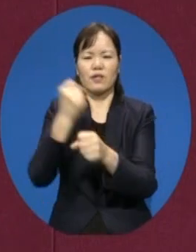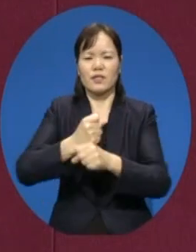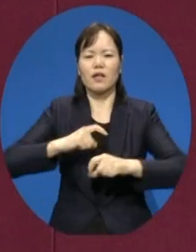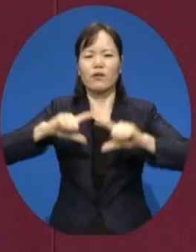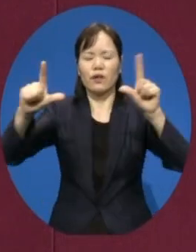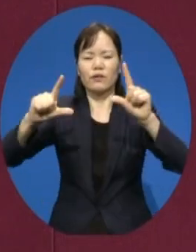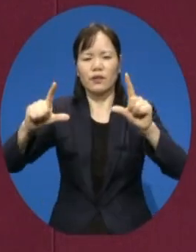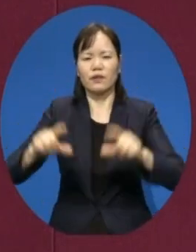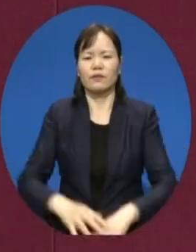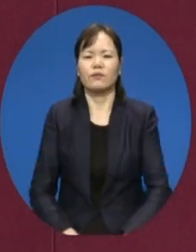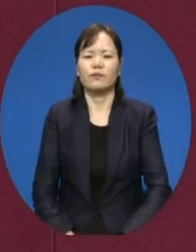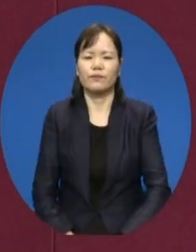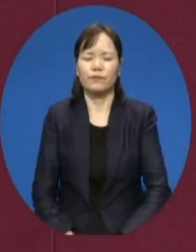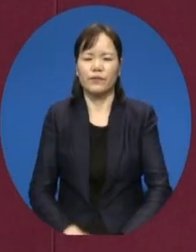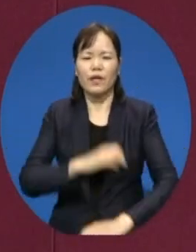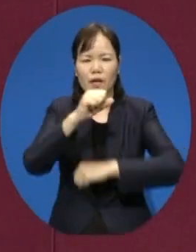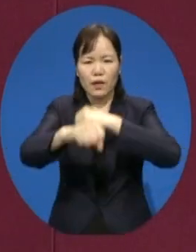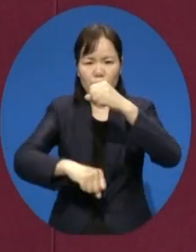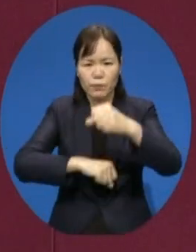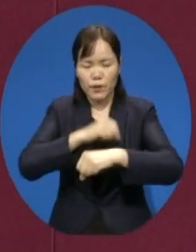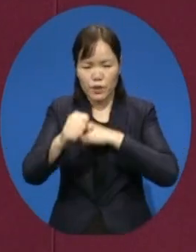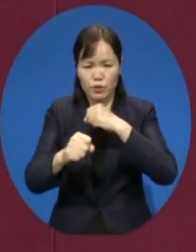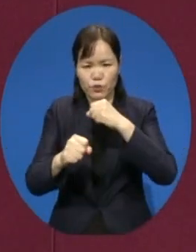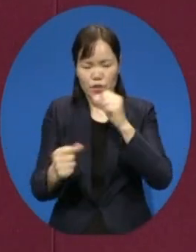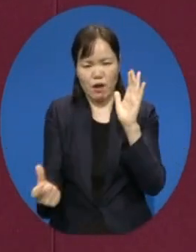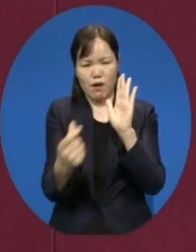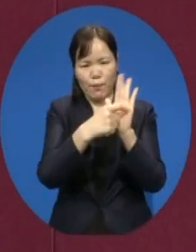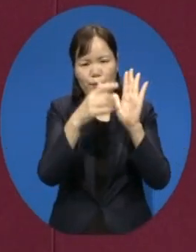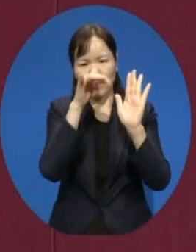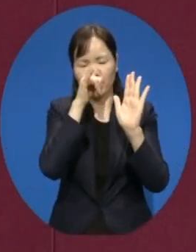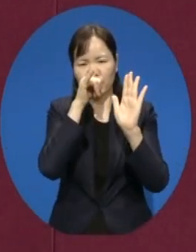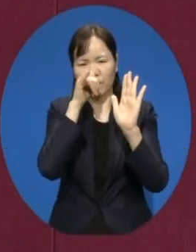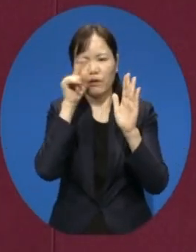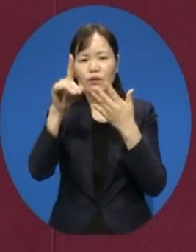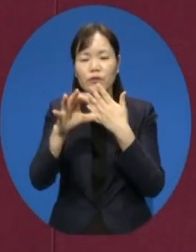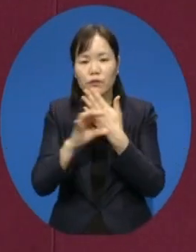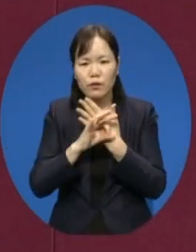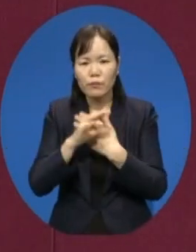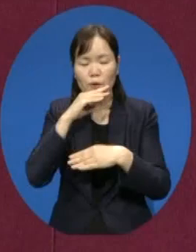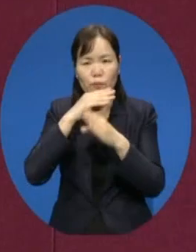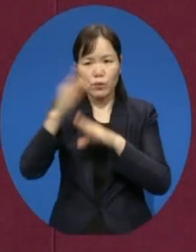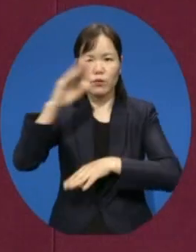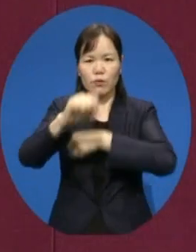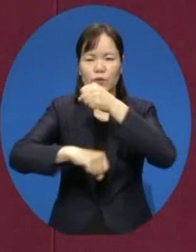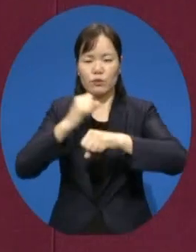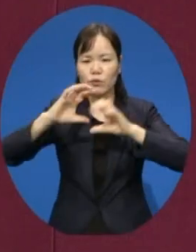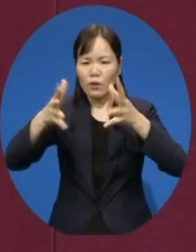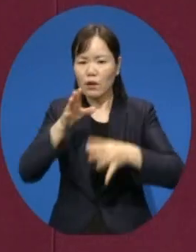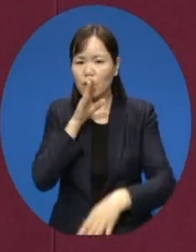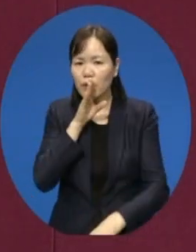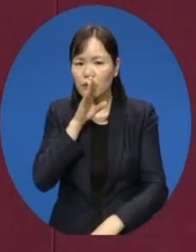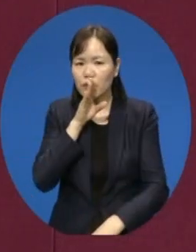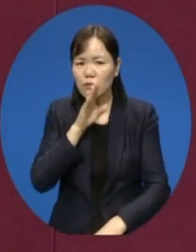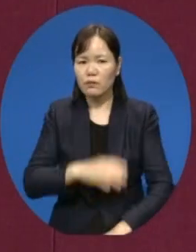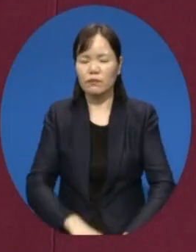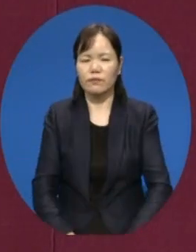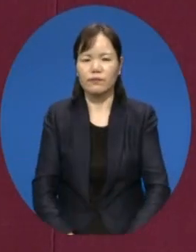그 국명에 민주주의를 못 박아놓고 있습니다. 그렇다고 북한이 민주주의 국가입니까?